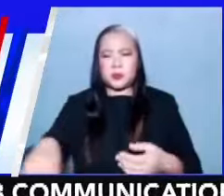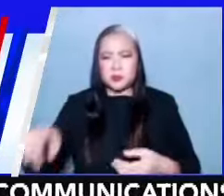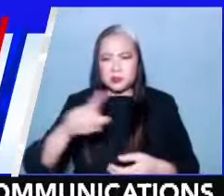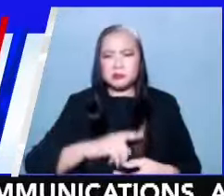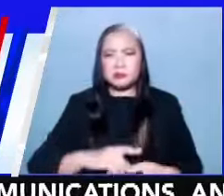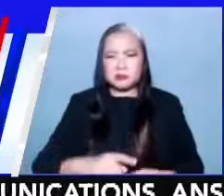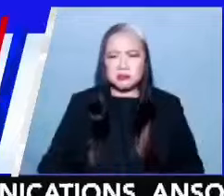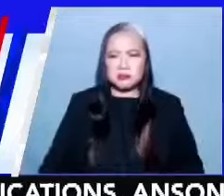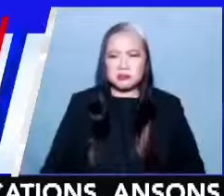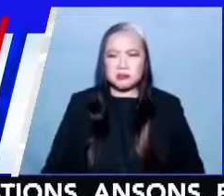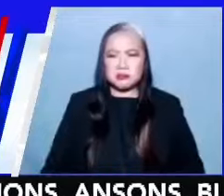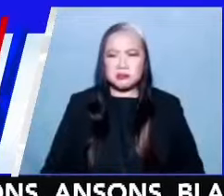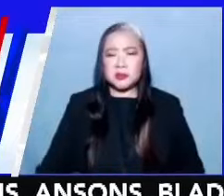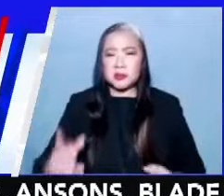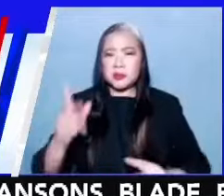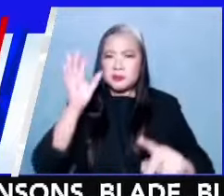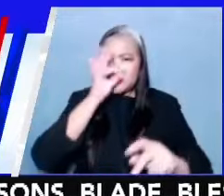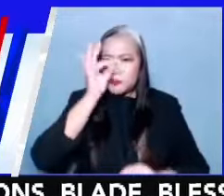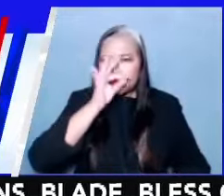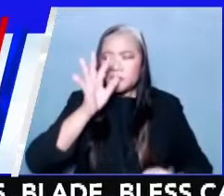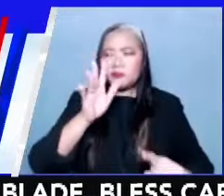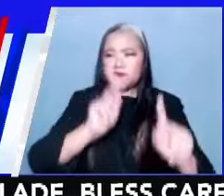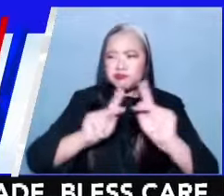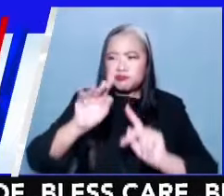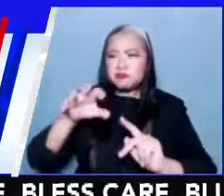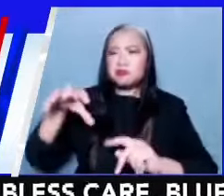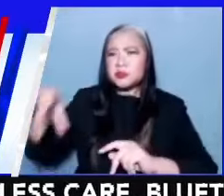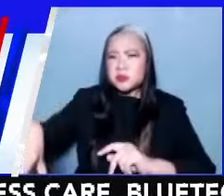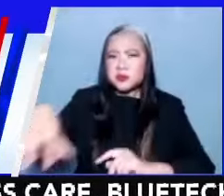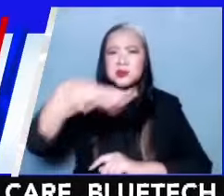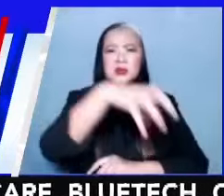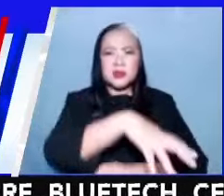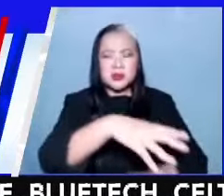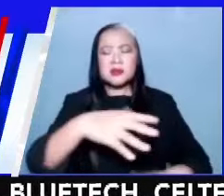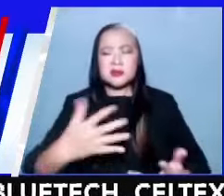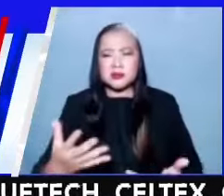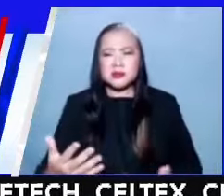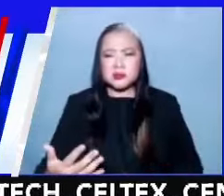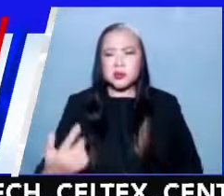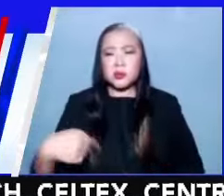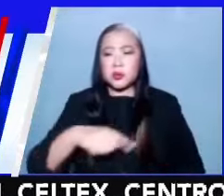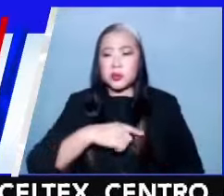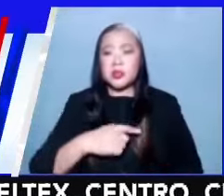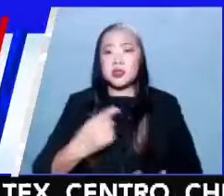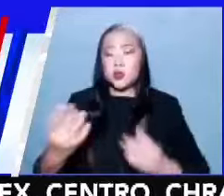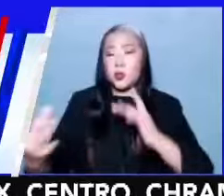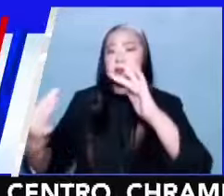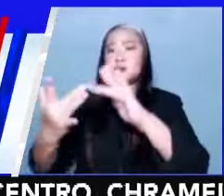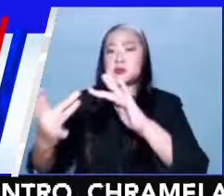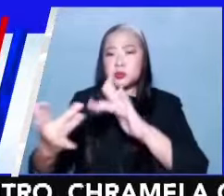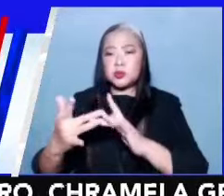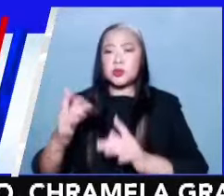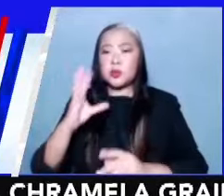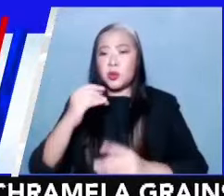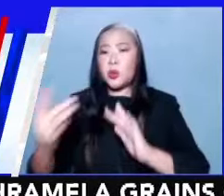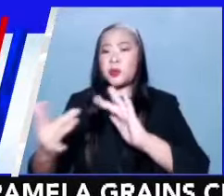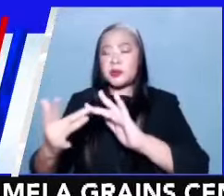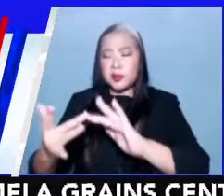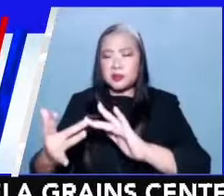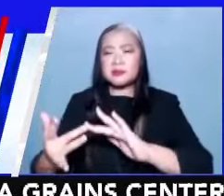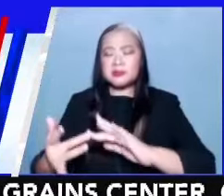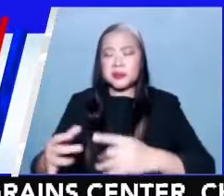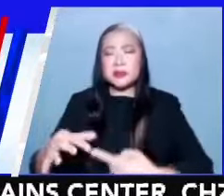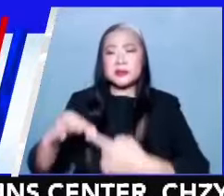ng kababayan natin sa mga lugar na iyon, we contacted po yung sa mga contacts po natin, especially among the